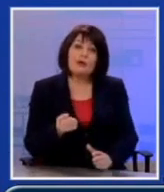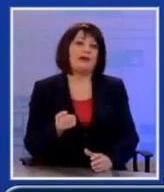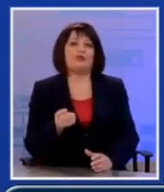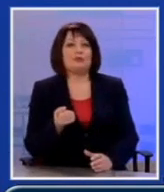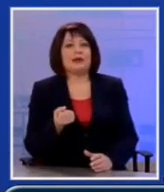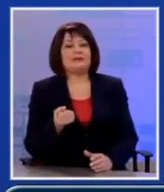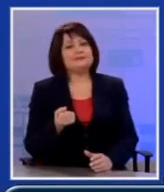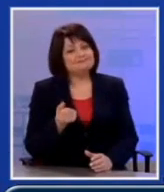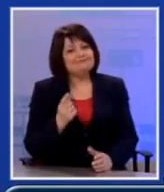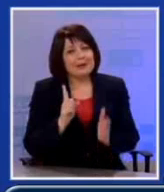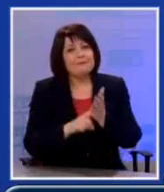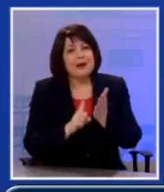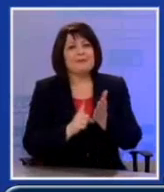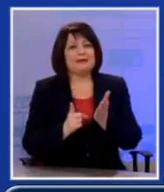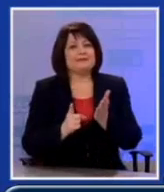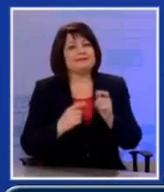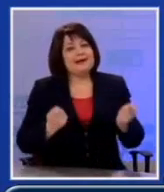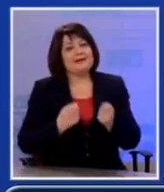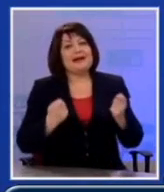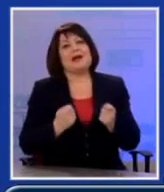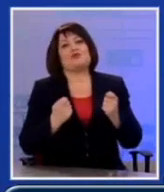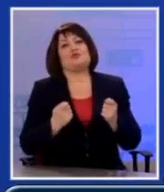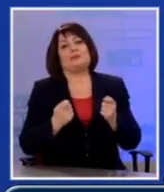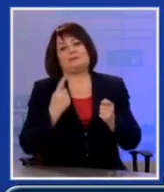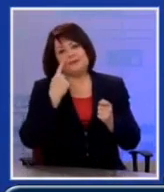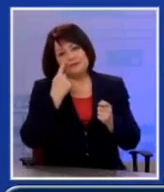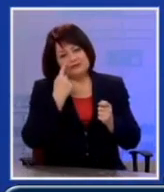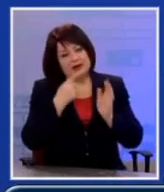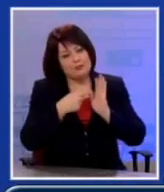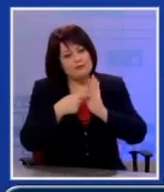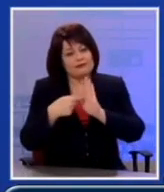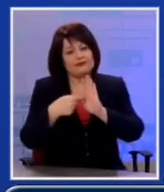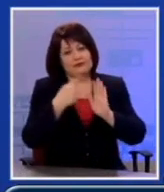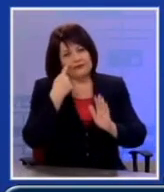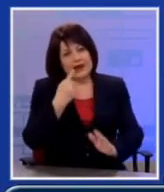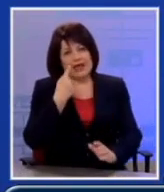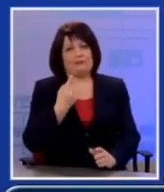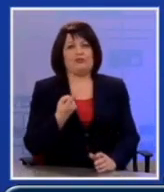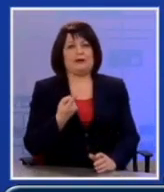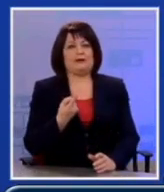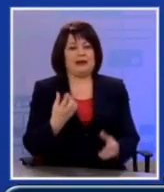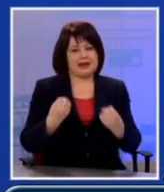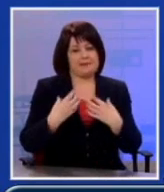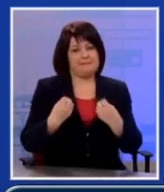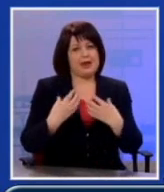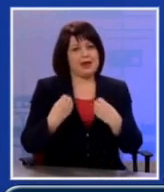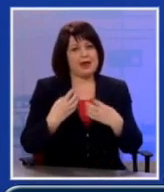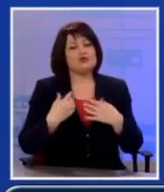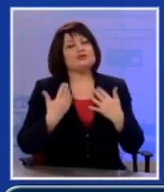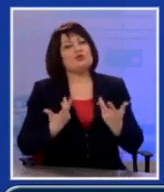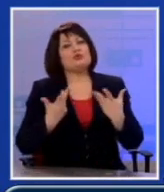ευχερές με βάση τα πρώτα δείγματα τουλάχιστον που έχω από την ενημέρωση σε σχέση με το